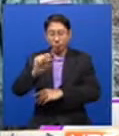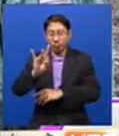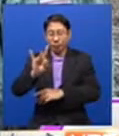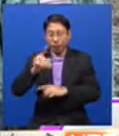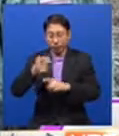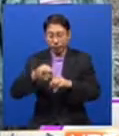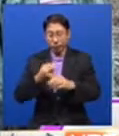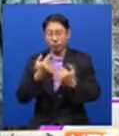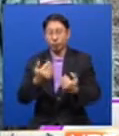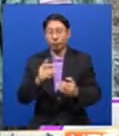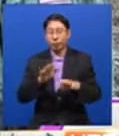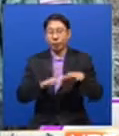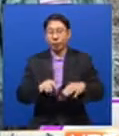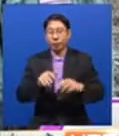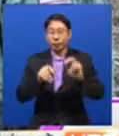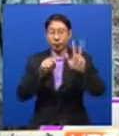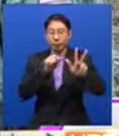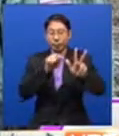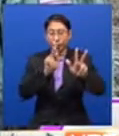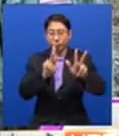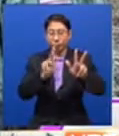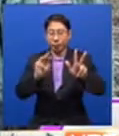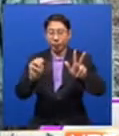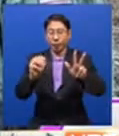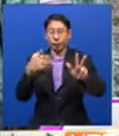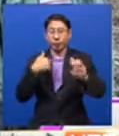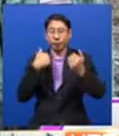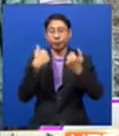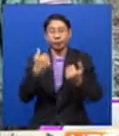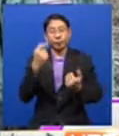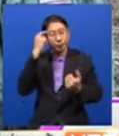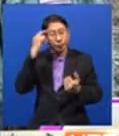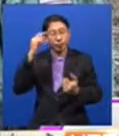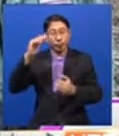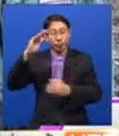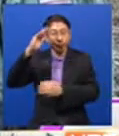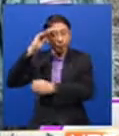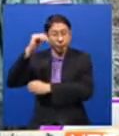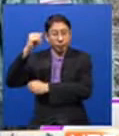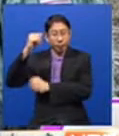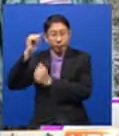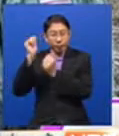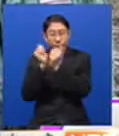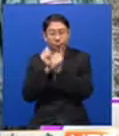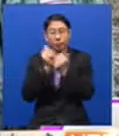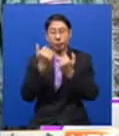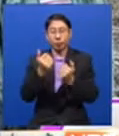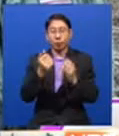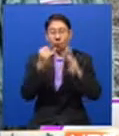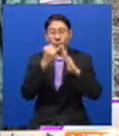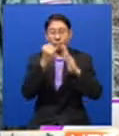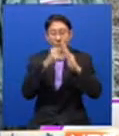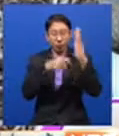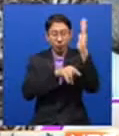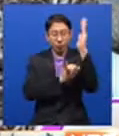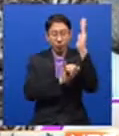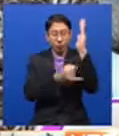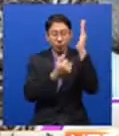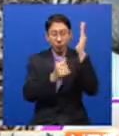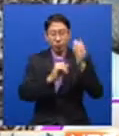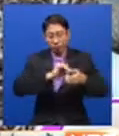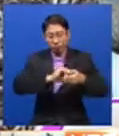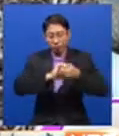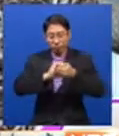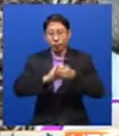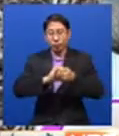มนี้เพียงแค่3กิโลเมตรเท่านั้นค่ะต่อมานะคะเจ้าหน้าที่ตำรวจของสถานีตำรวจภูธรหัวหินก็ประสานหน่ว